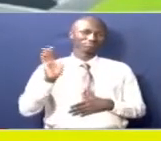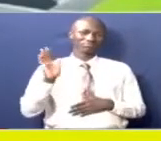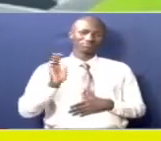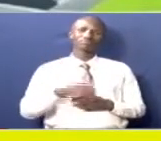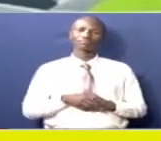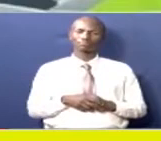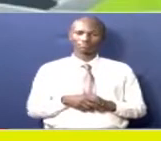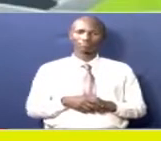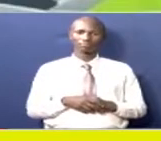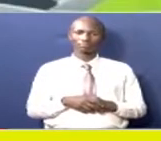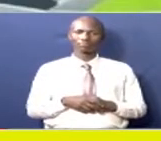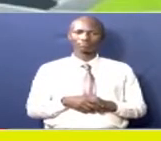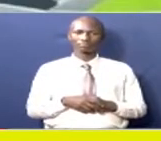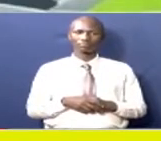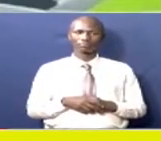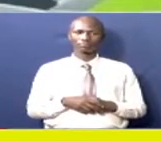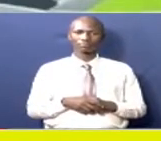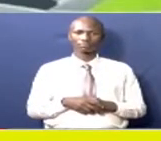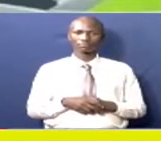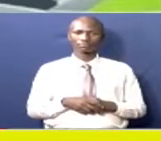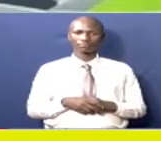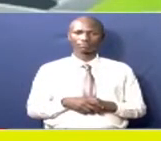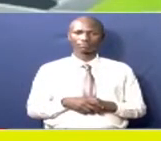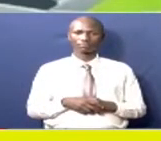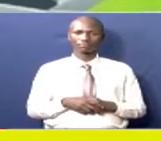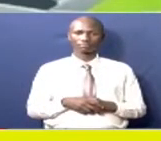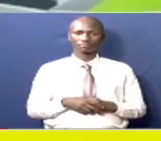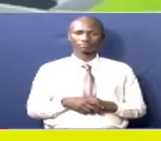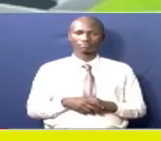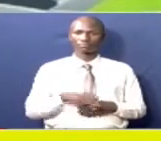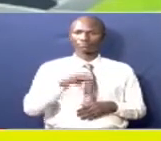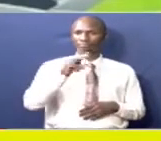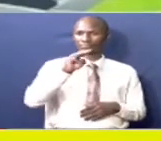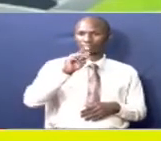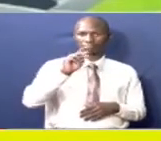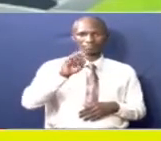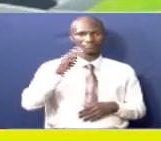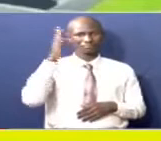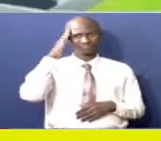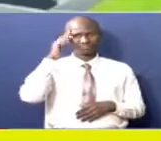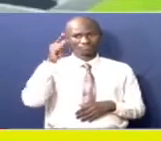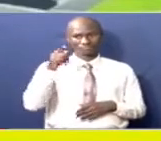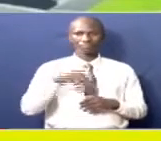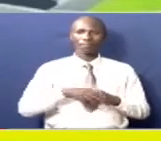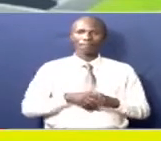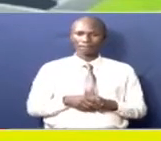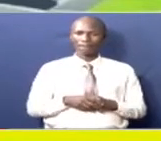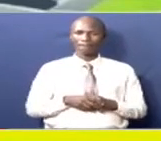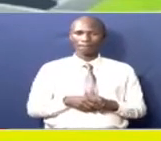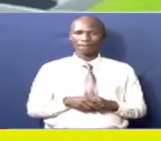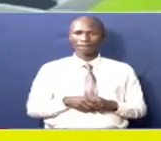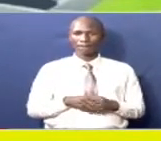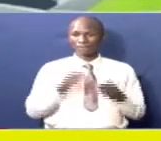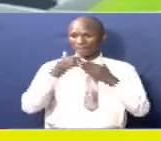Mumo Kiwanzani tukwatie buso ya kunena na kekaputeine mundu we Michael Oluga. Nituisikana Michael Oluga ibindani ya Ghost Mule